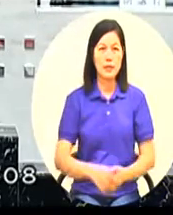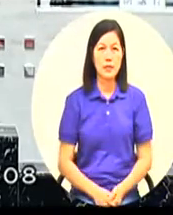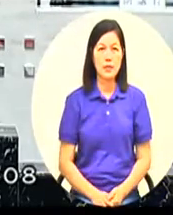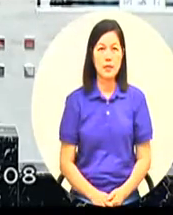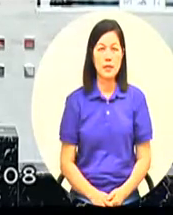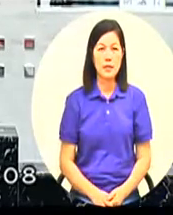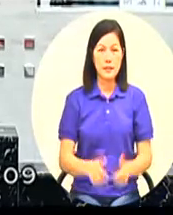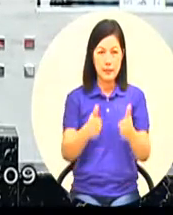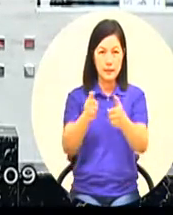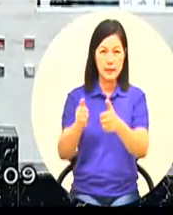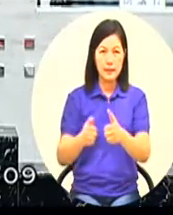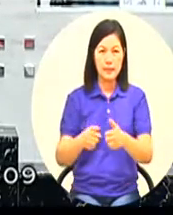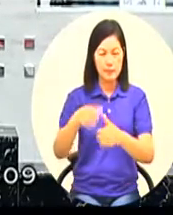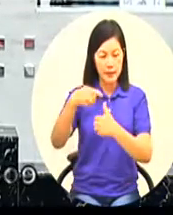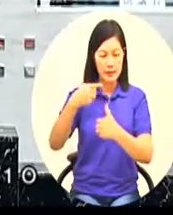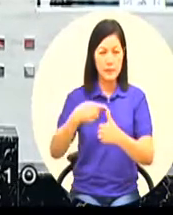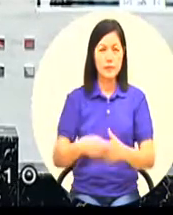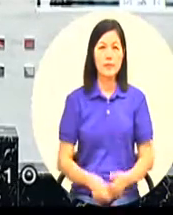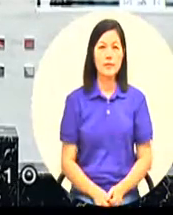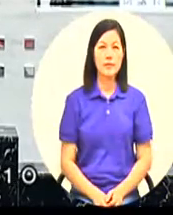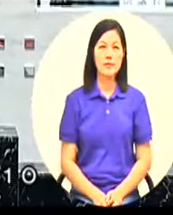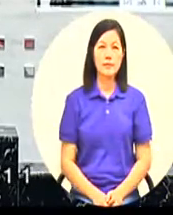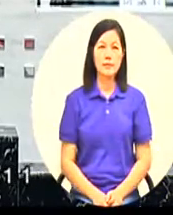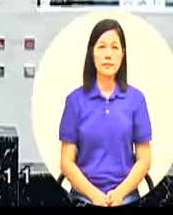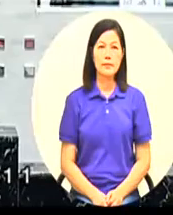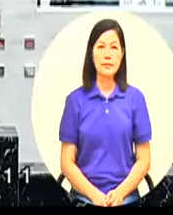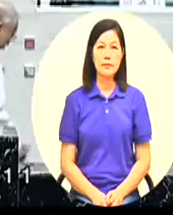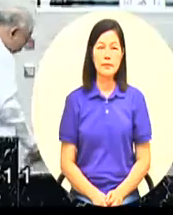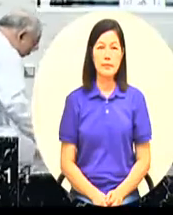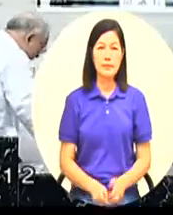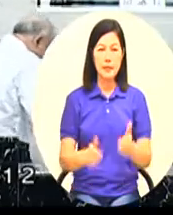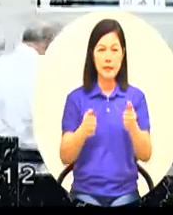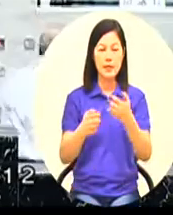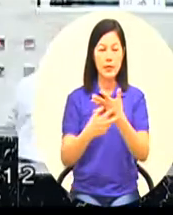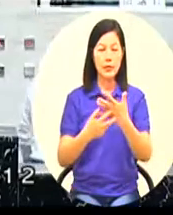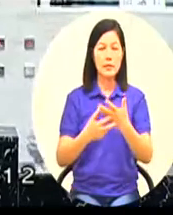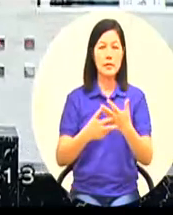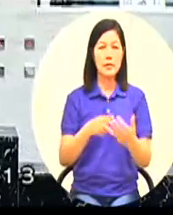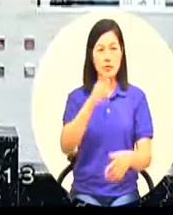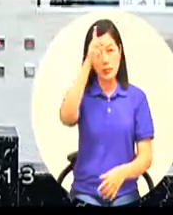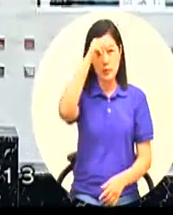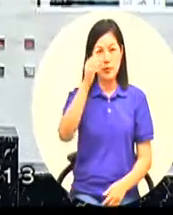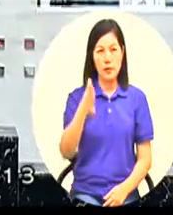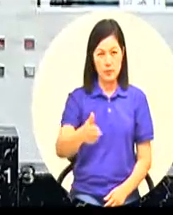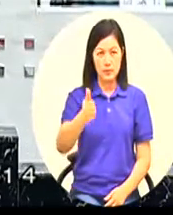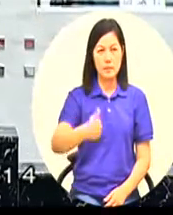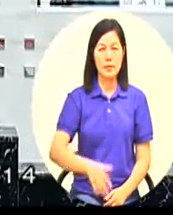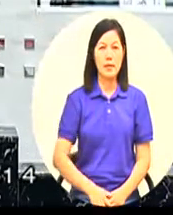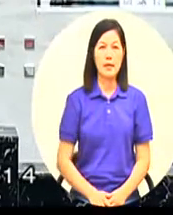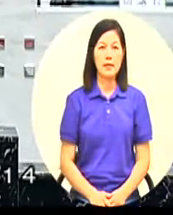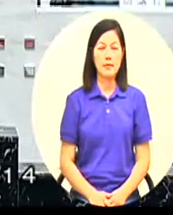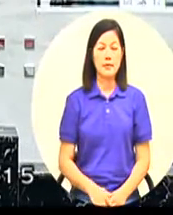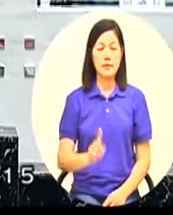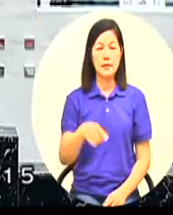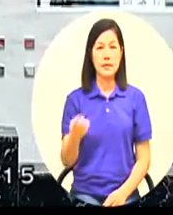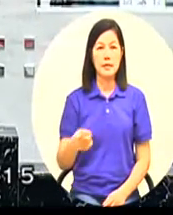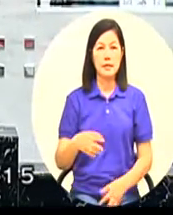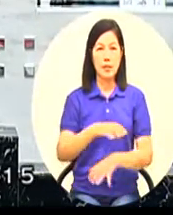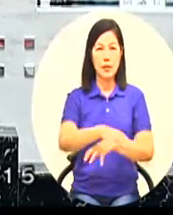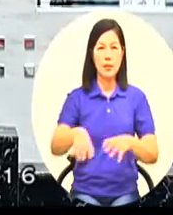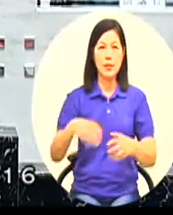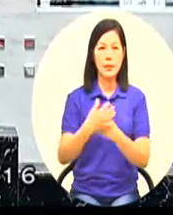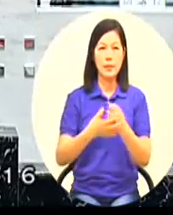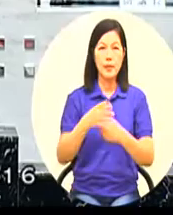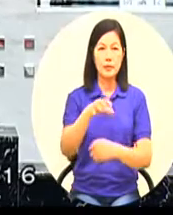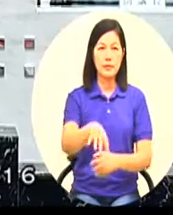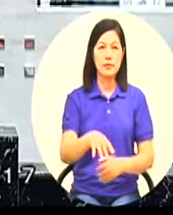先进不吝指教，谢谢。 好，谢谢卫生局黄局长的业务报告哈。接下来我们请环保局蔡局长孟玉